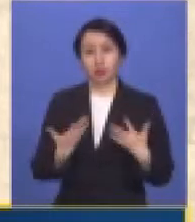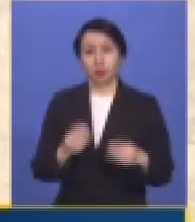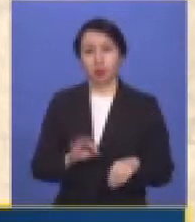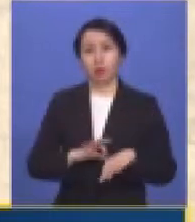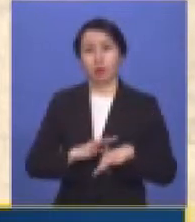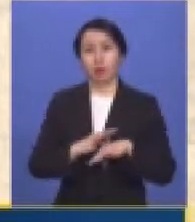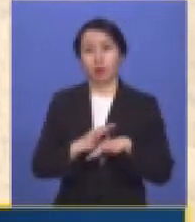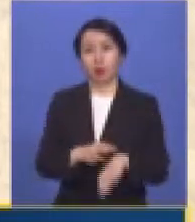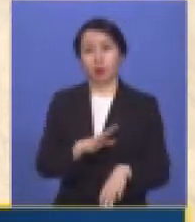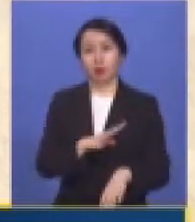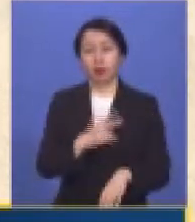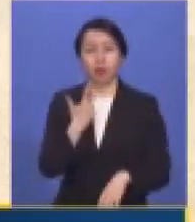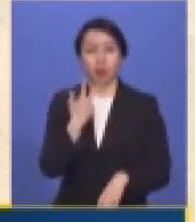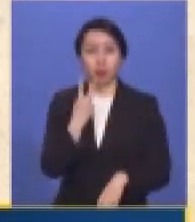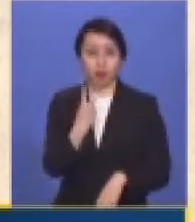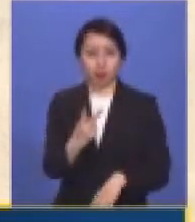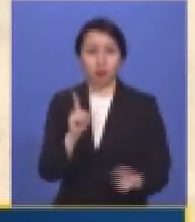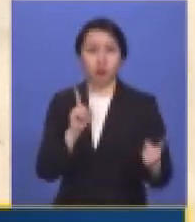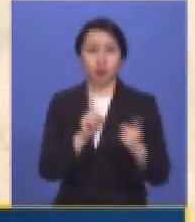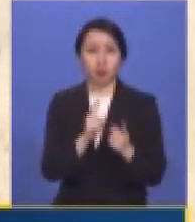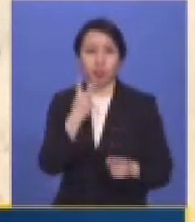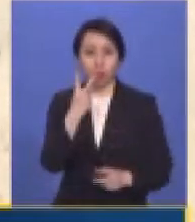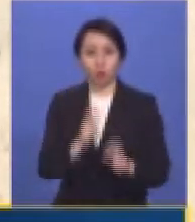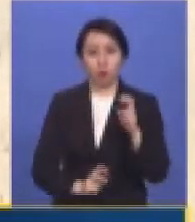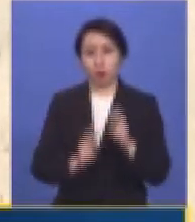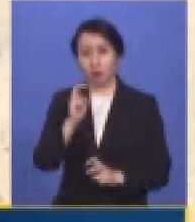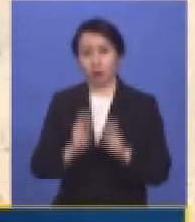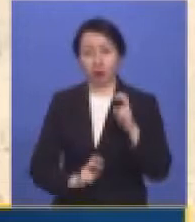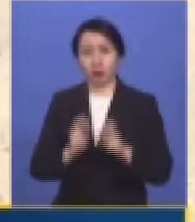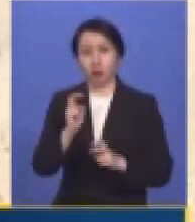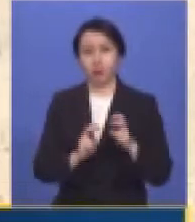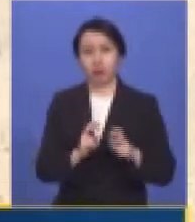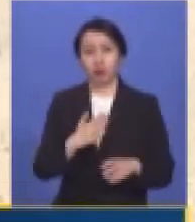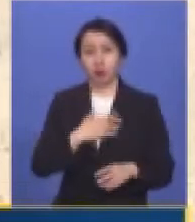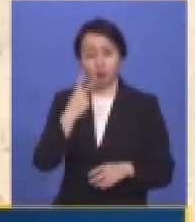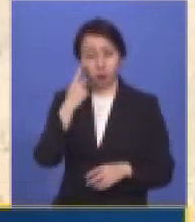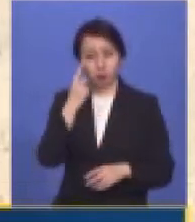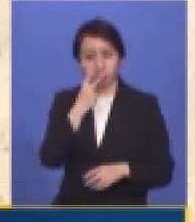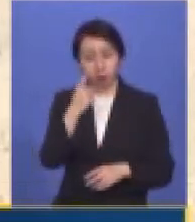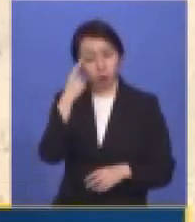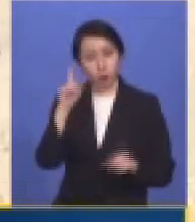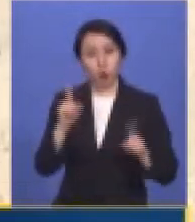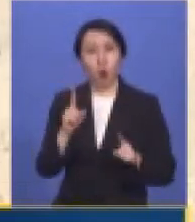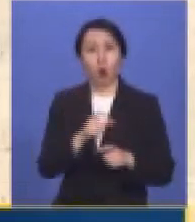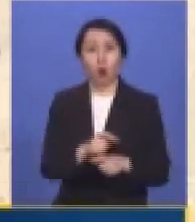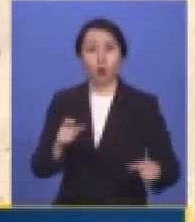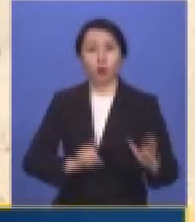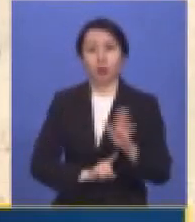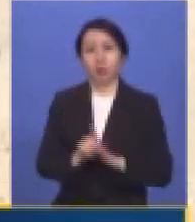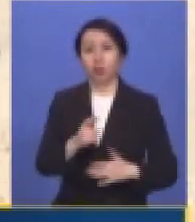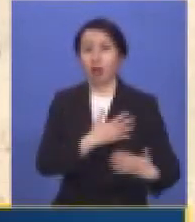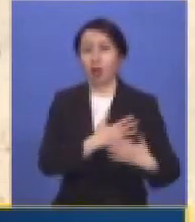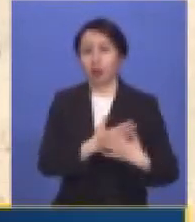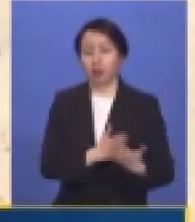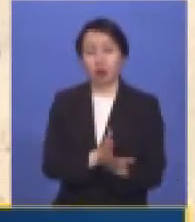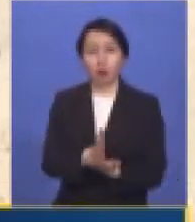провели две встречи на двух предприятиях. На мое усмотрение, что люди более стали активны